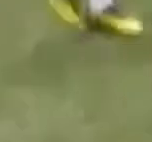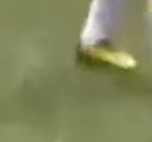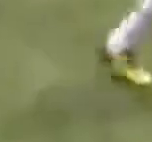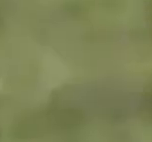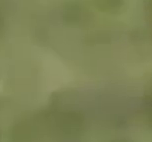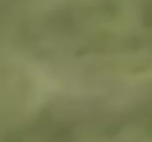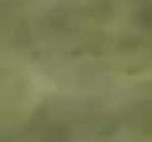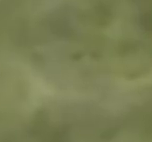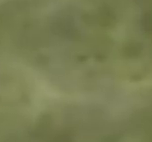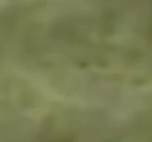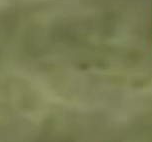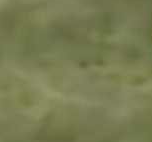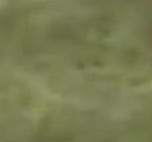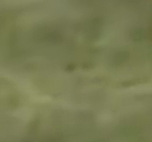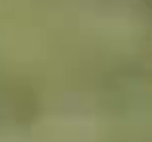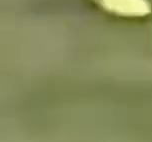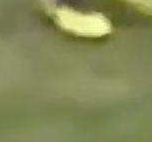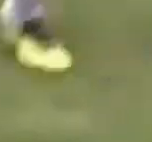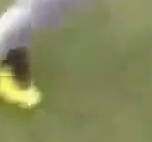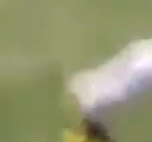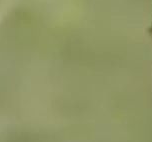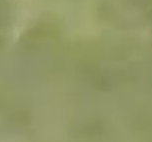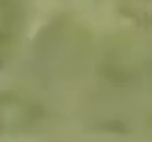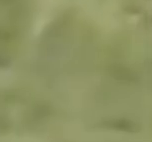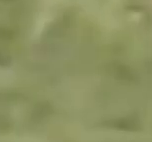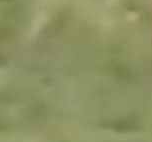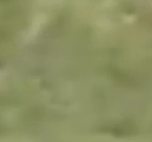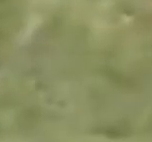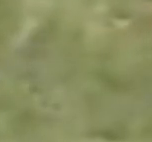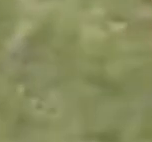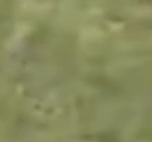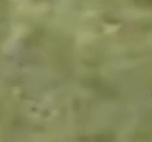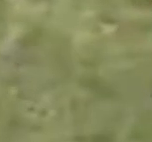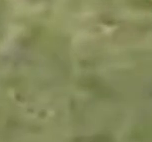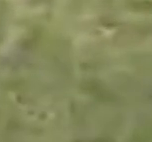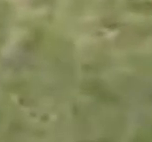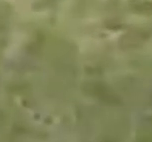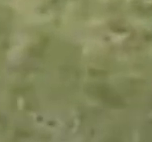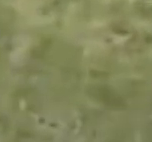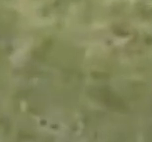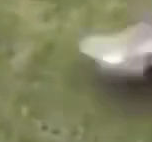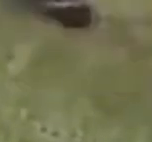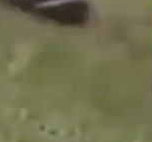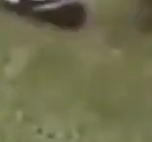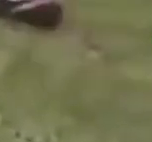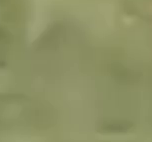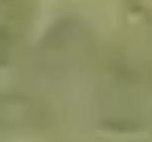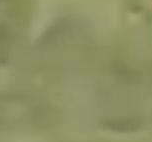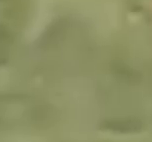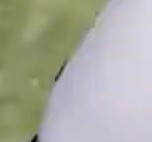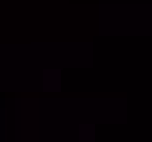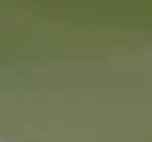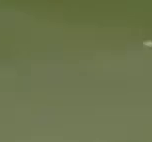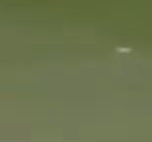בטורקיה במהלך משחק בליגה נמוכה, תקף שחקן עם סכין גילוח, שחקן מקבוצה יריבה, תוך כדי המשחק ולעיני